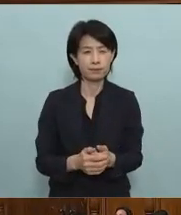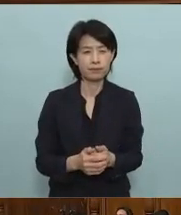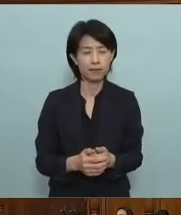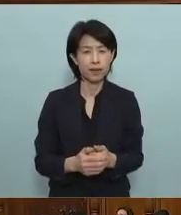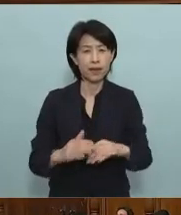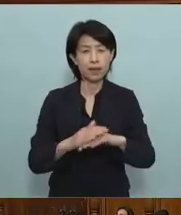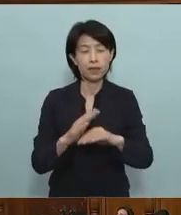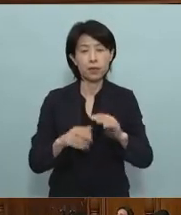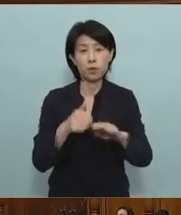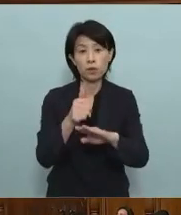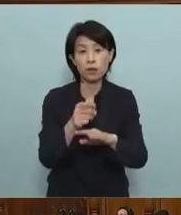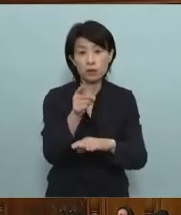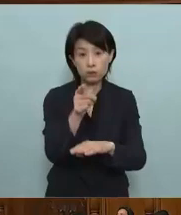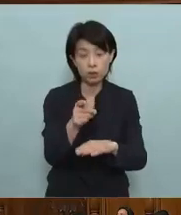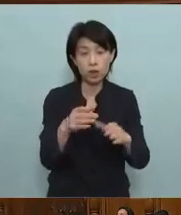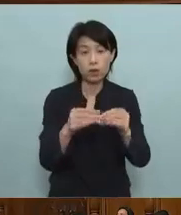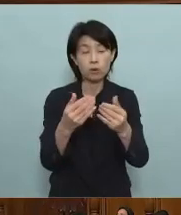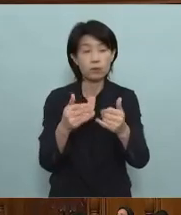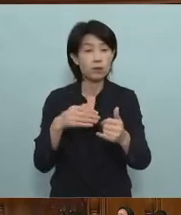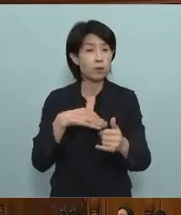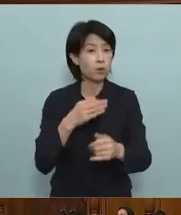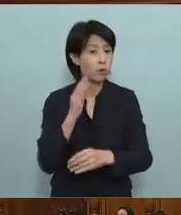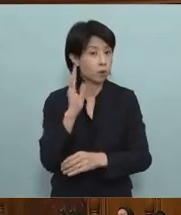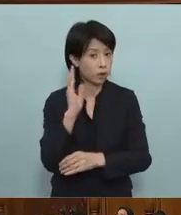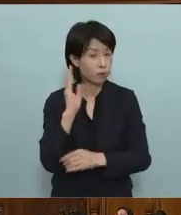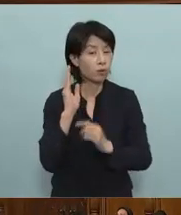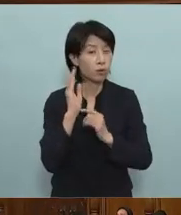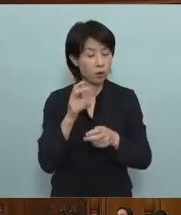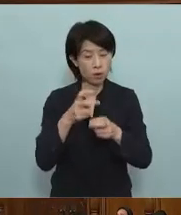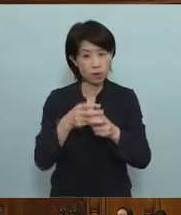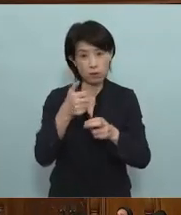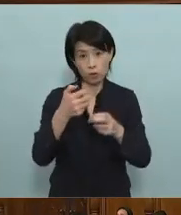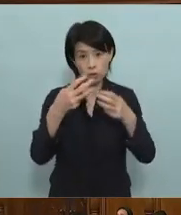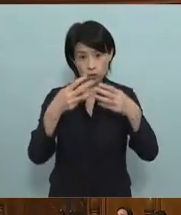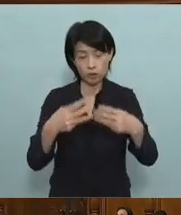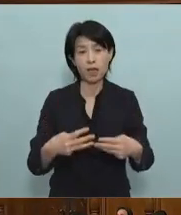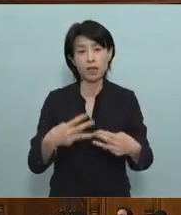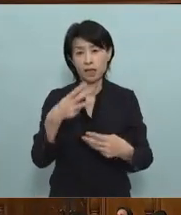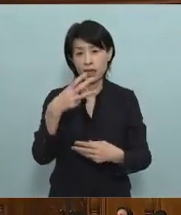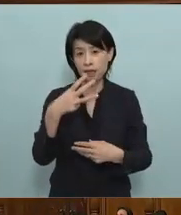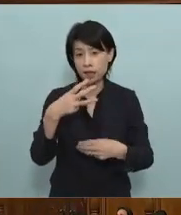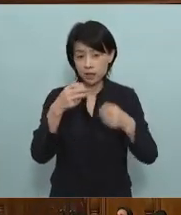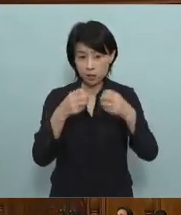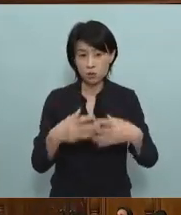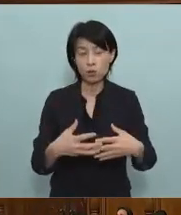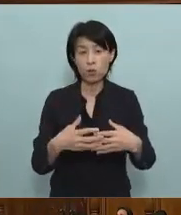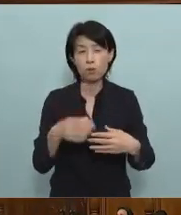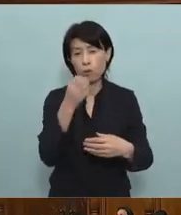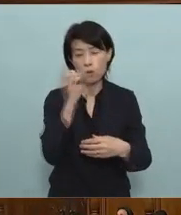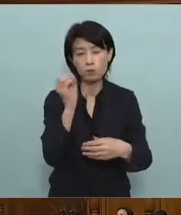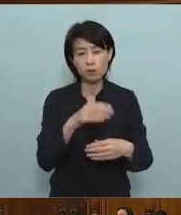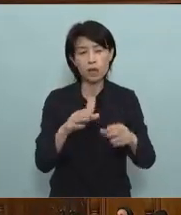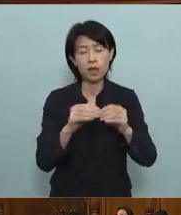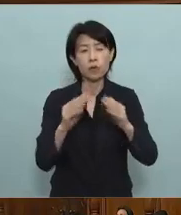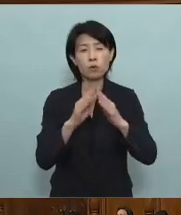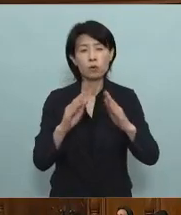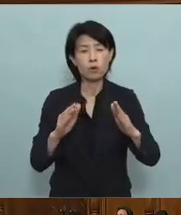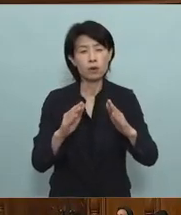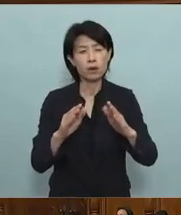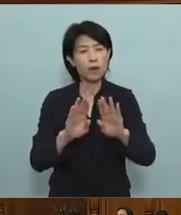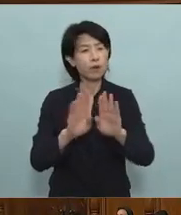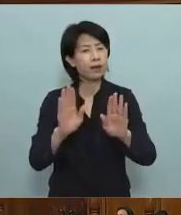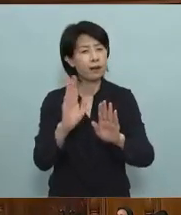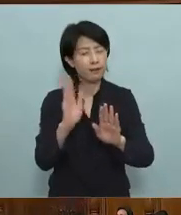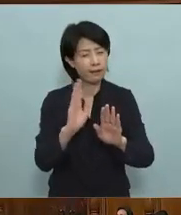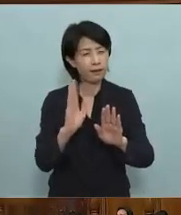岸田総理にとって、国民の声を聞くことと憲法53条を無視して国会を開かないことにどのような整合性があ